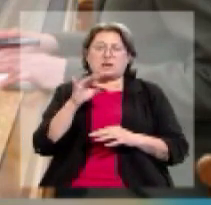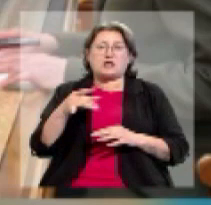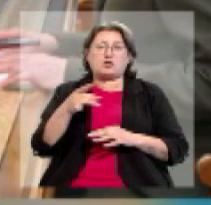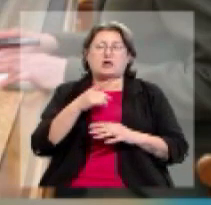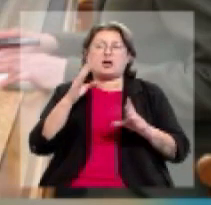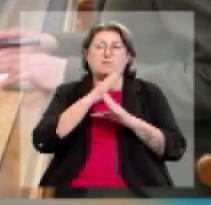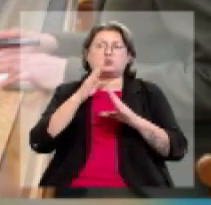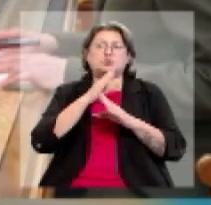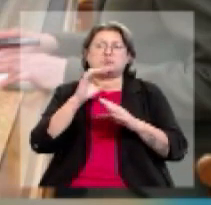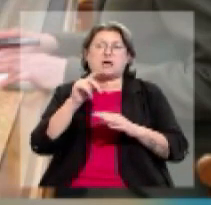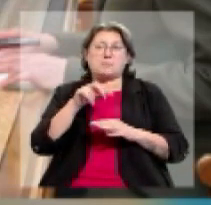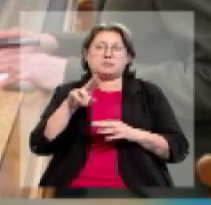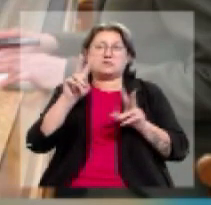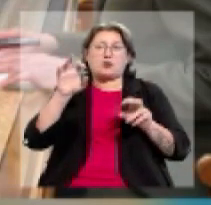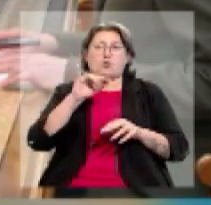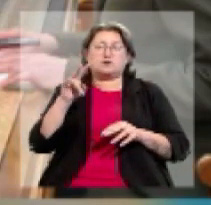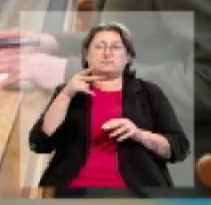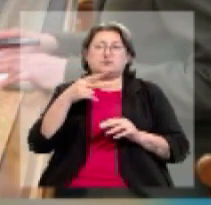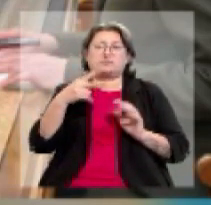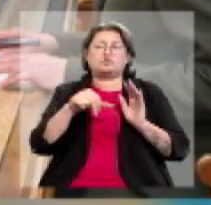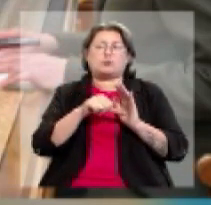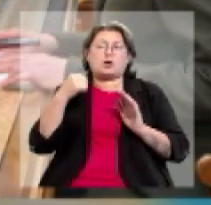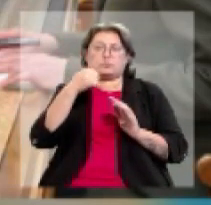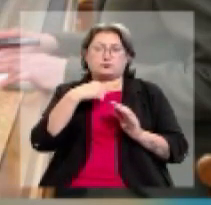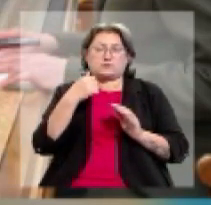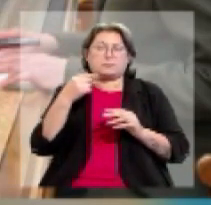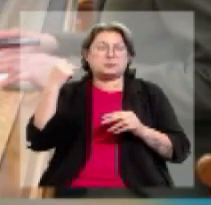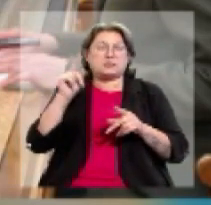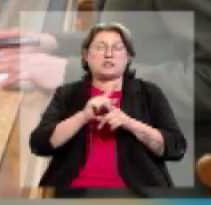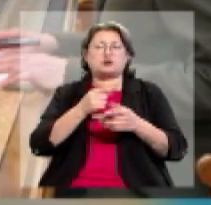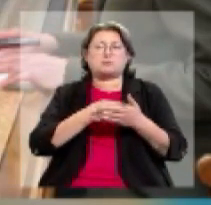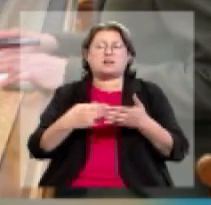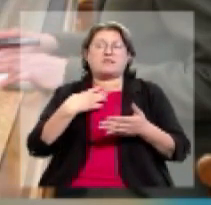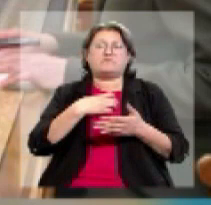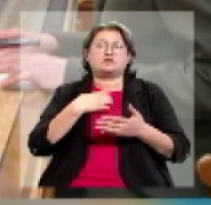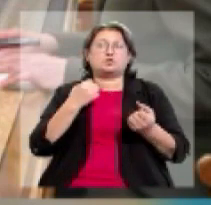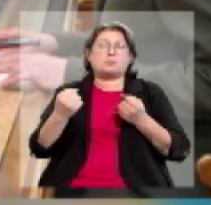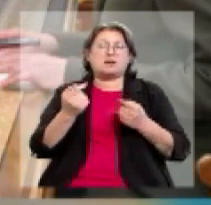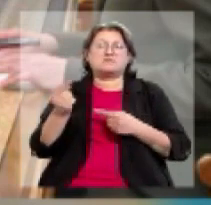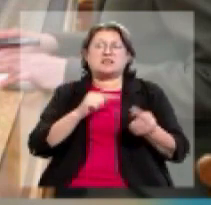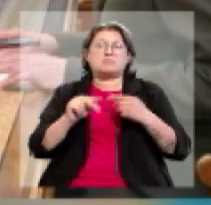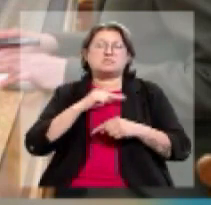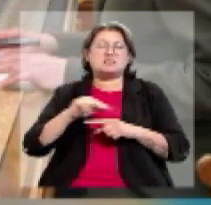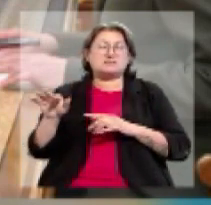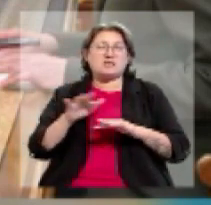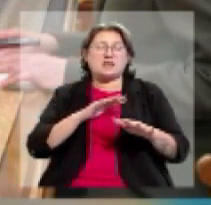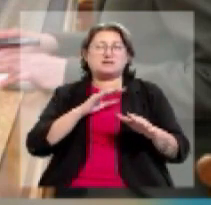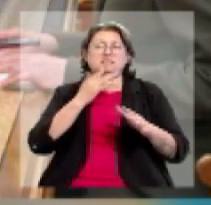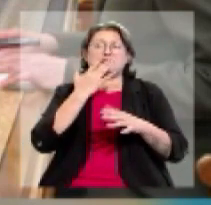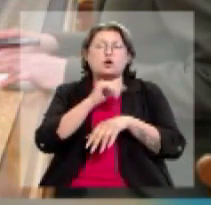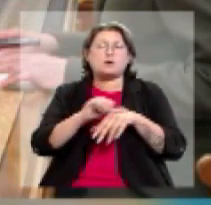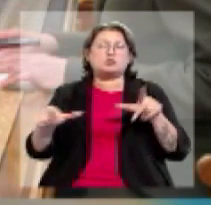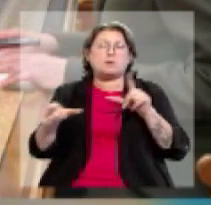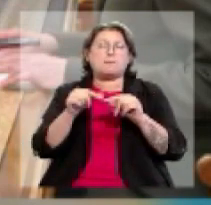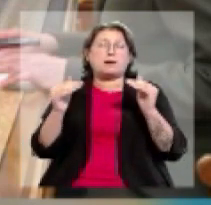региональному климатическому саммиту под эгидой ООН в 2026 году. Президент также отметил важность укрепления и взаимодействия с зарубежными